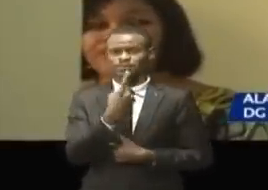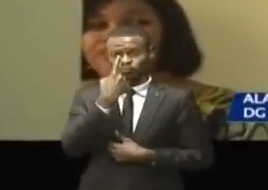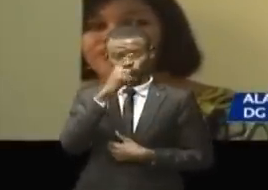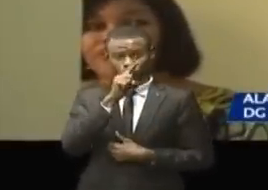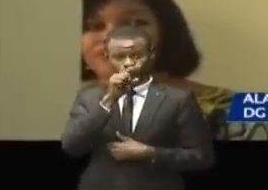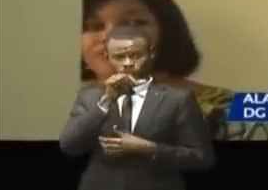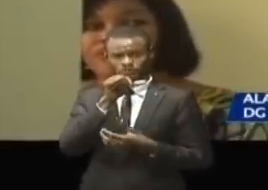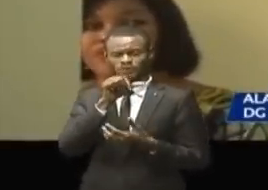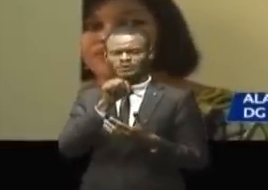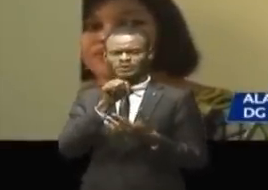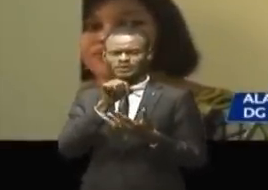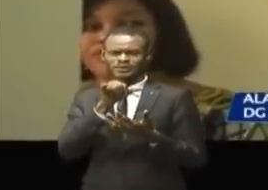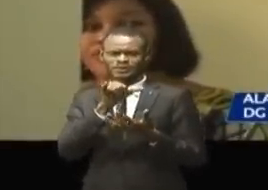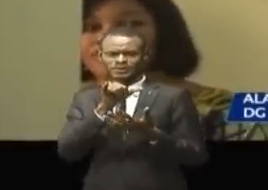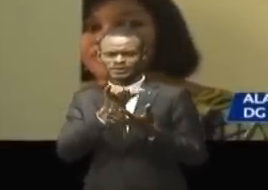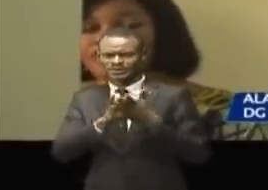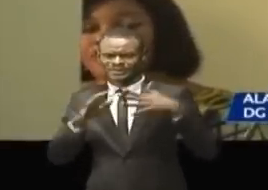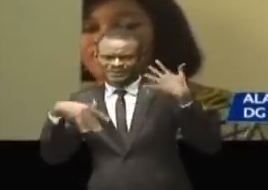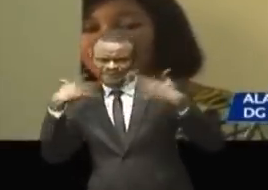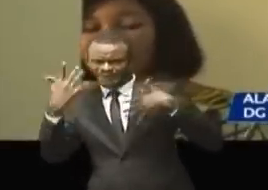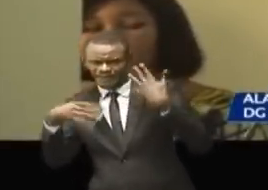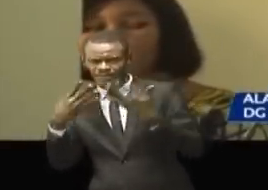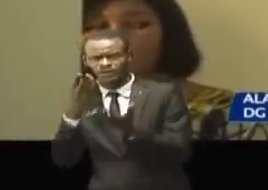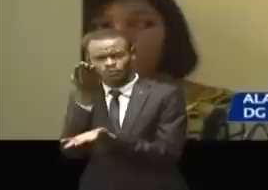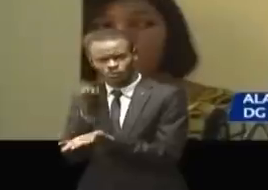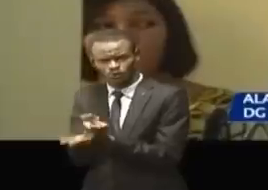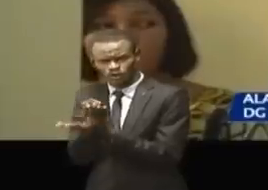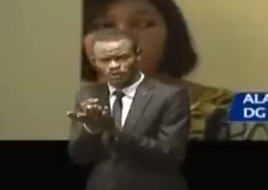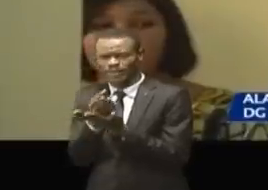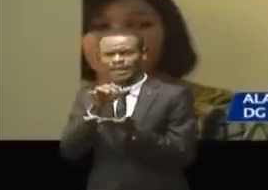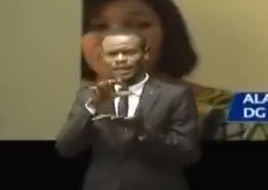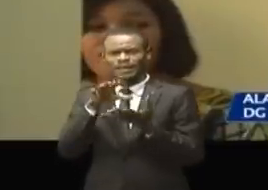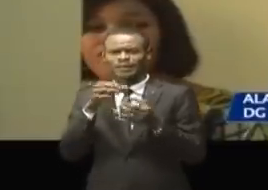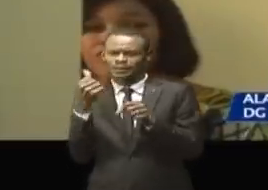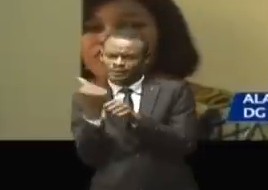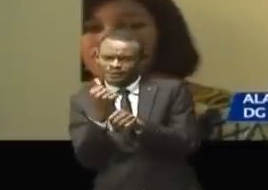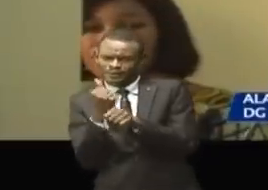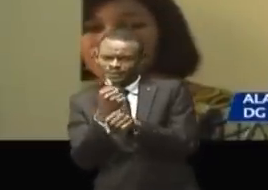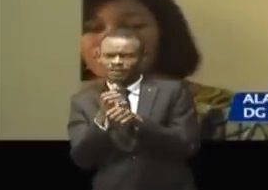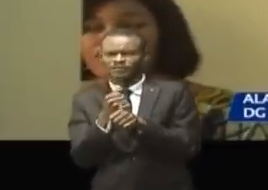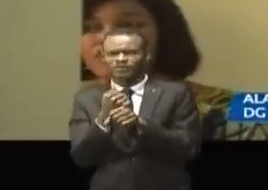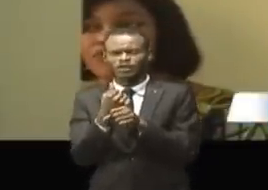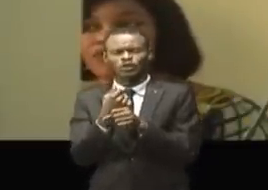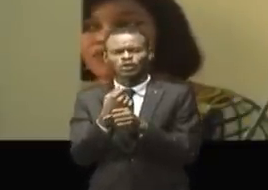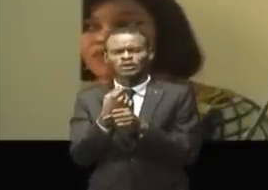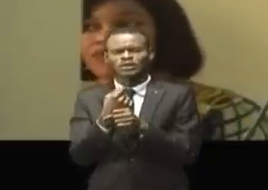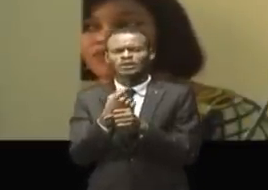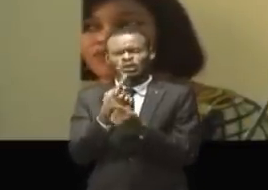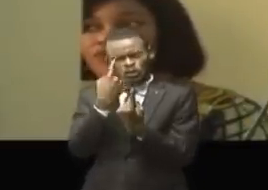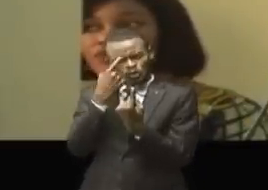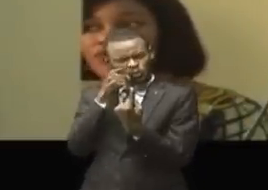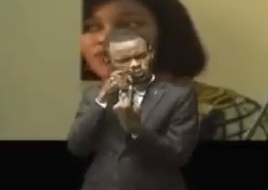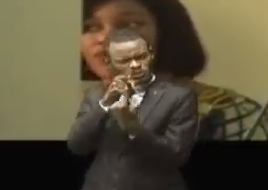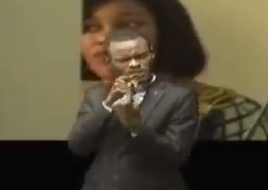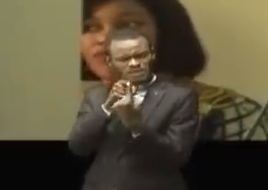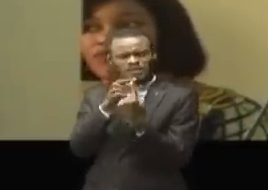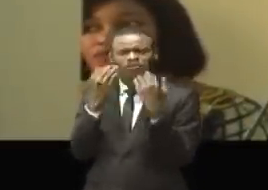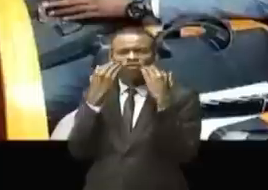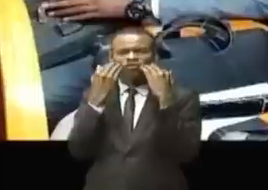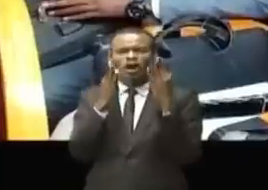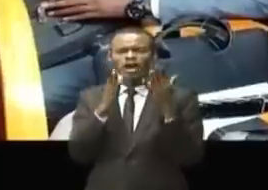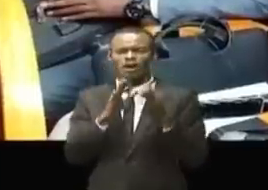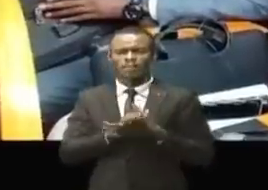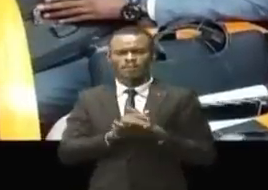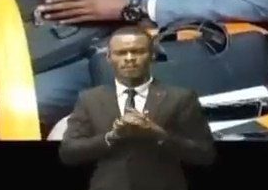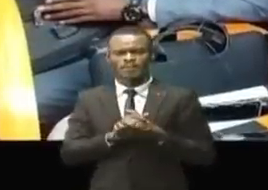conférences de performance ont concerné 7 ministères pilotes éligibles à la migration vers